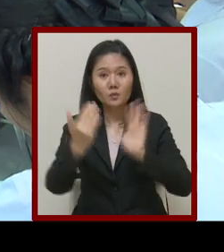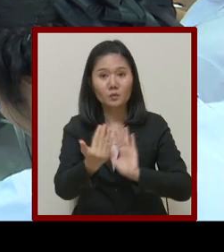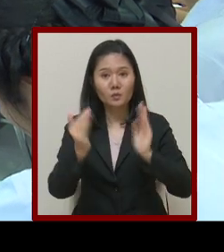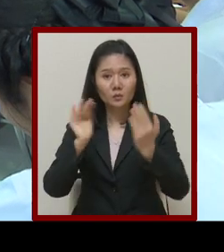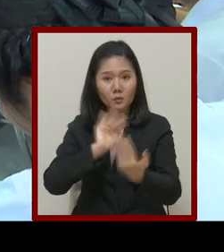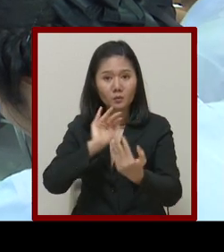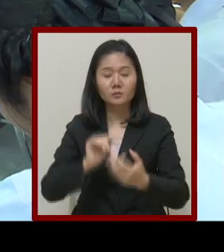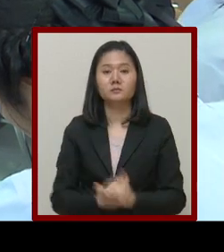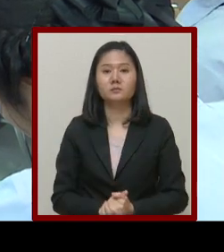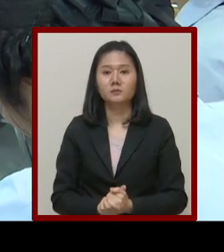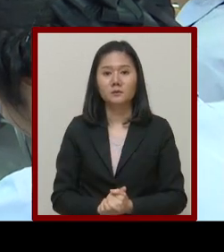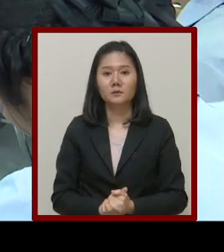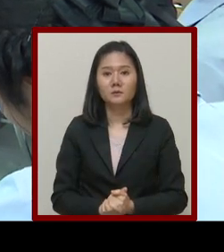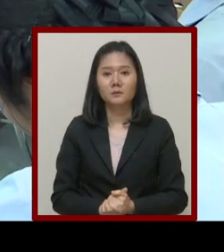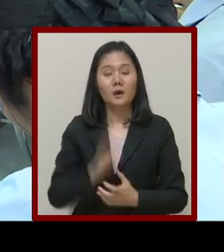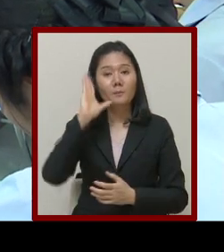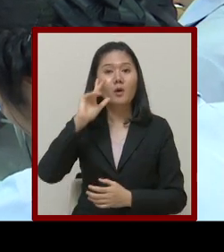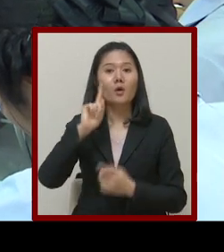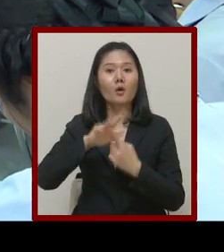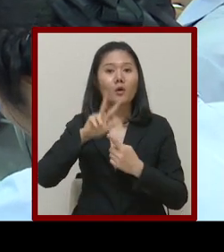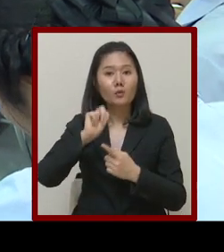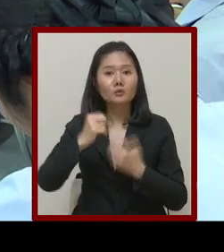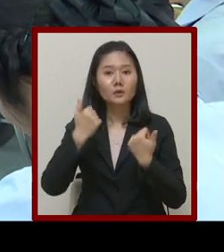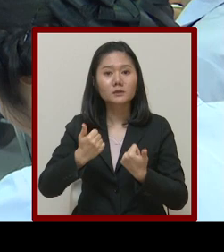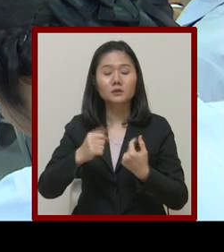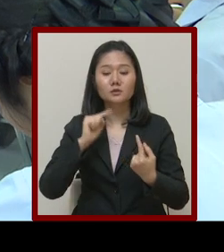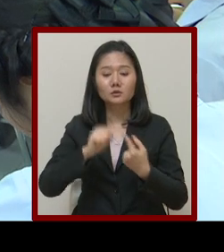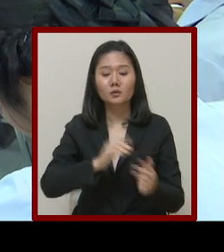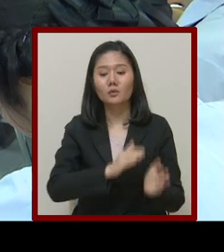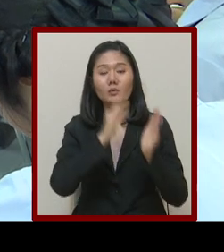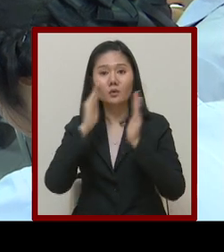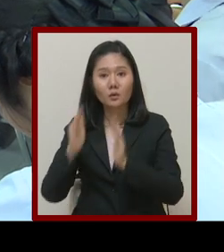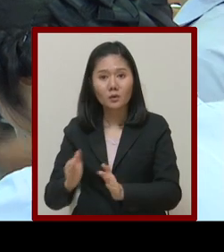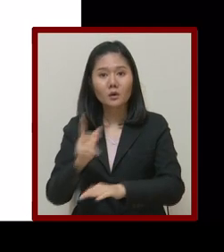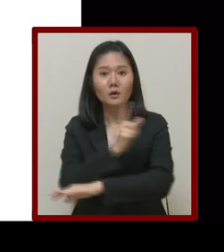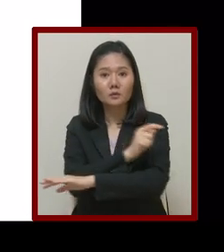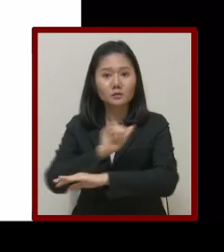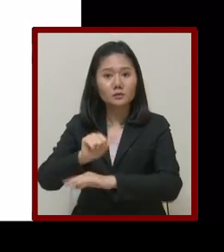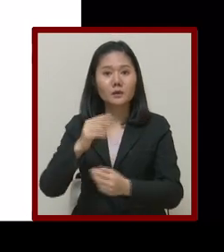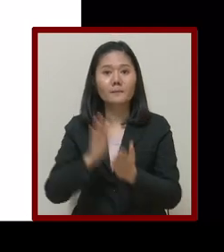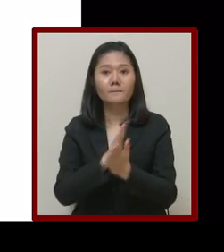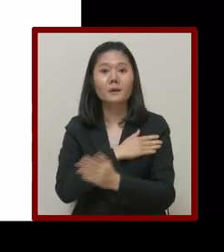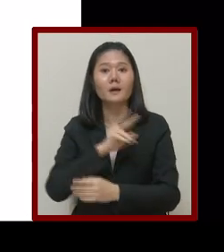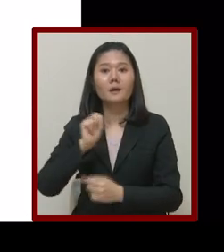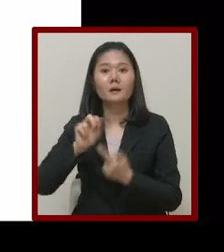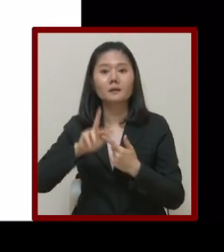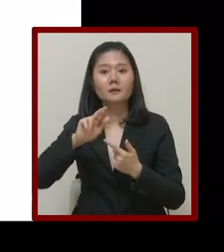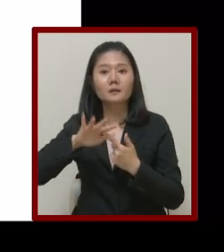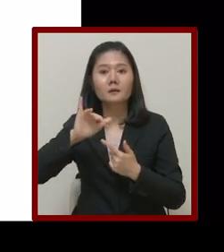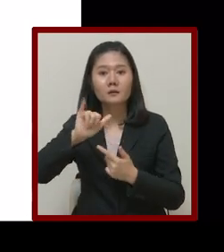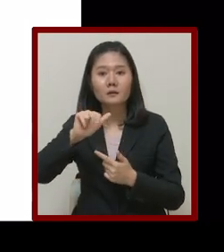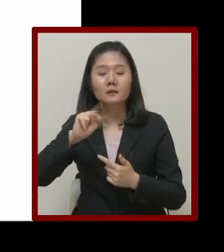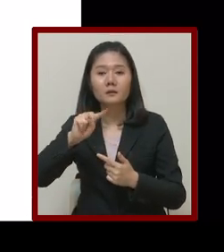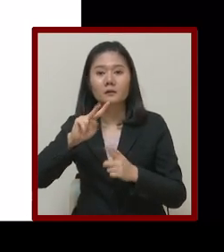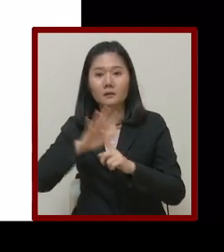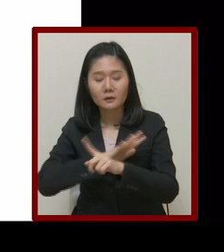คะแล้วหลังจากนั้นก็มาในสมัยของกรุงศรีอยุธยาในรัชสมัยสมเด็จพระนารายณ์มหาราชนะคะก็ว่